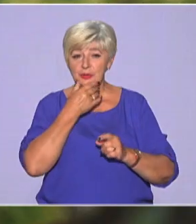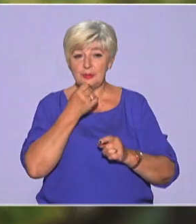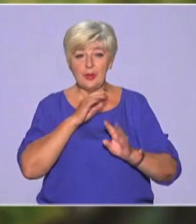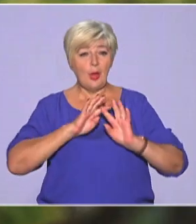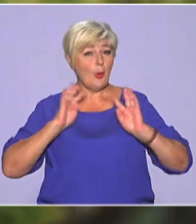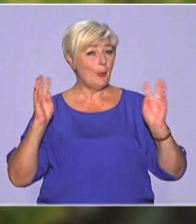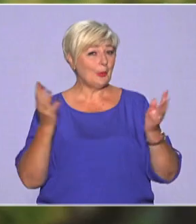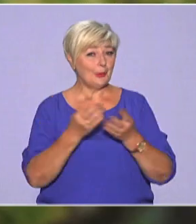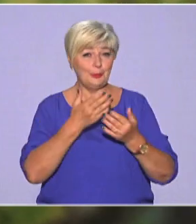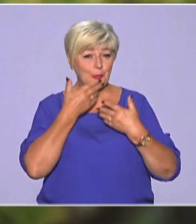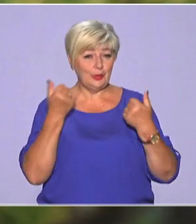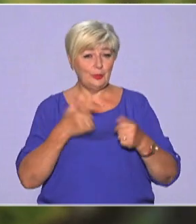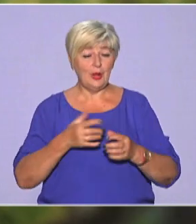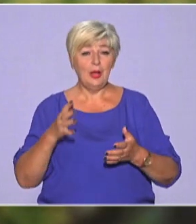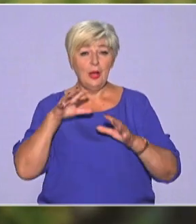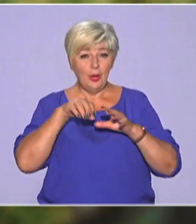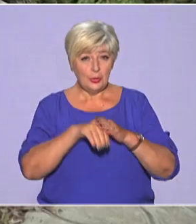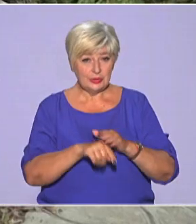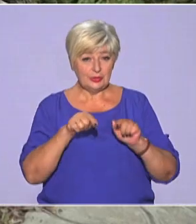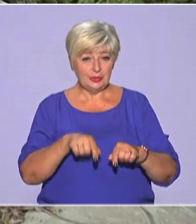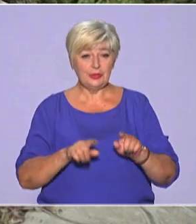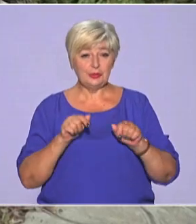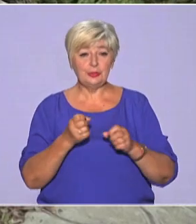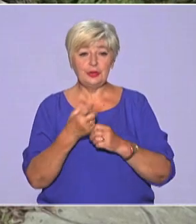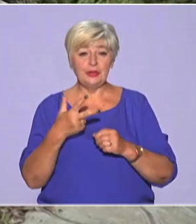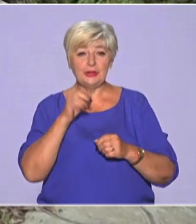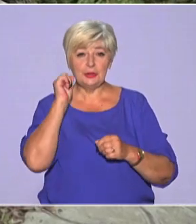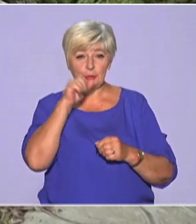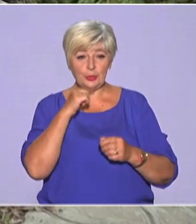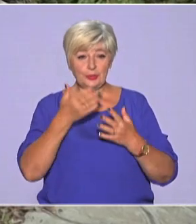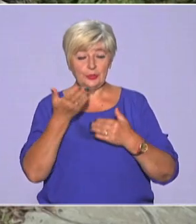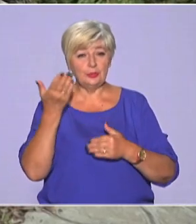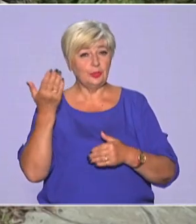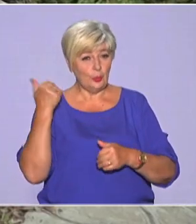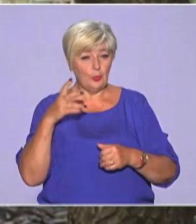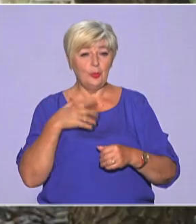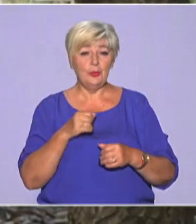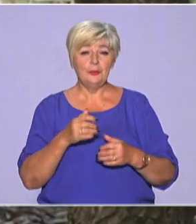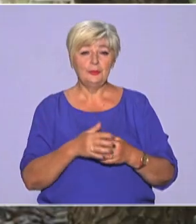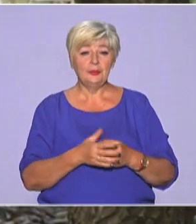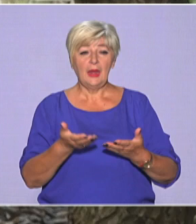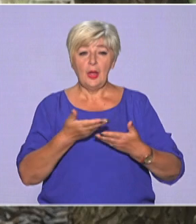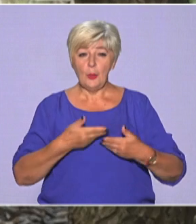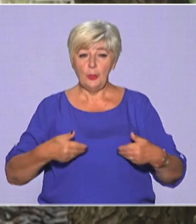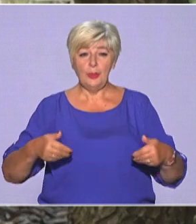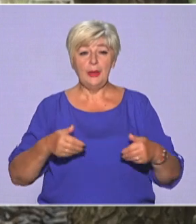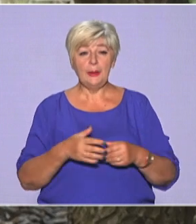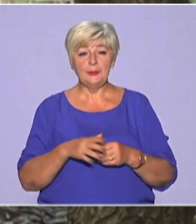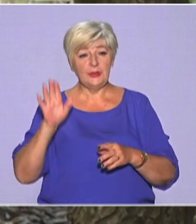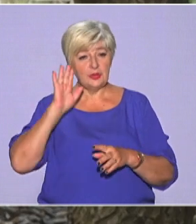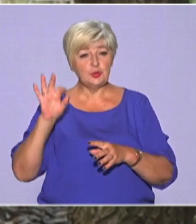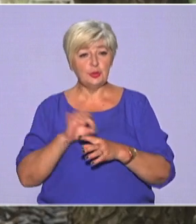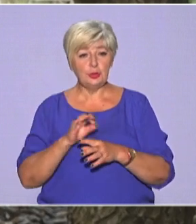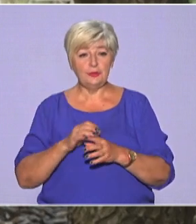паркану. Оселилися тут 13 років тому. Обожнюють природу і справи, якими займаються. Ми з